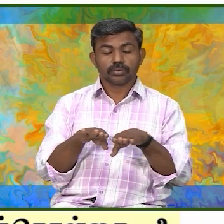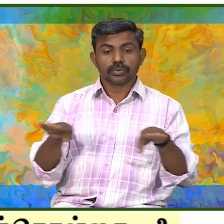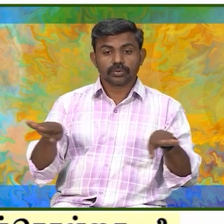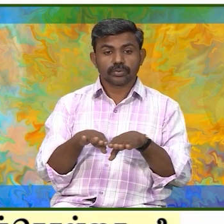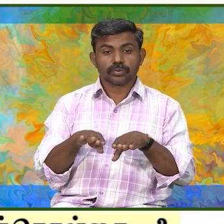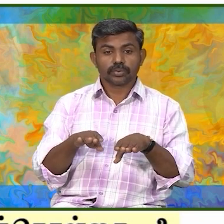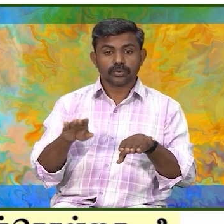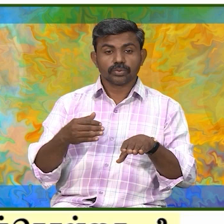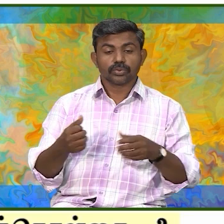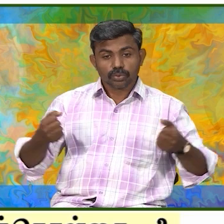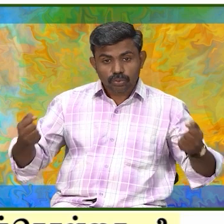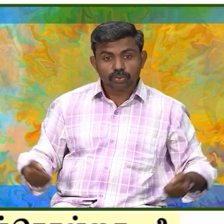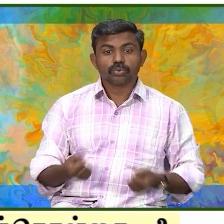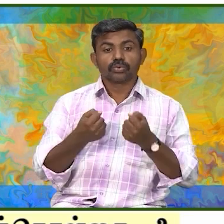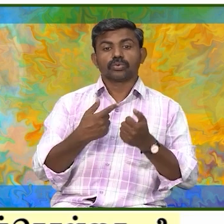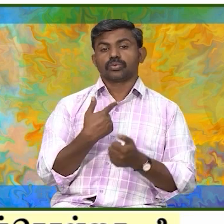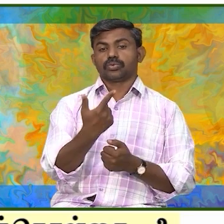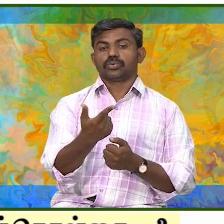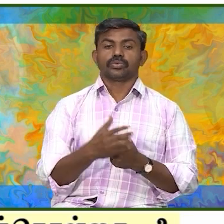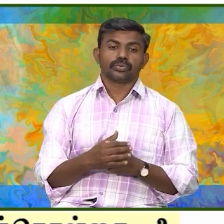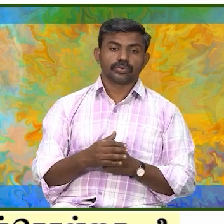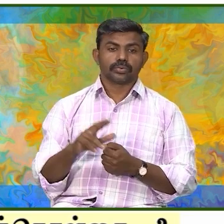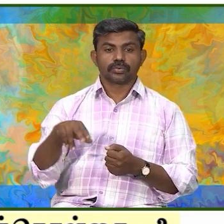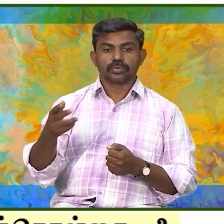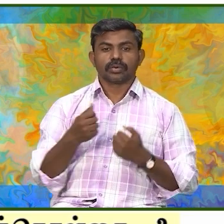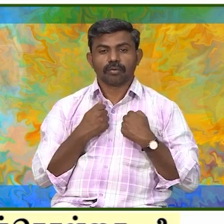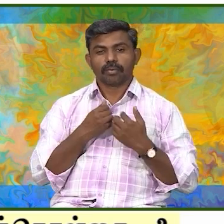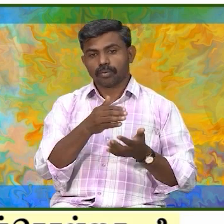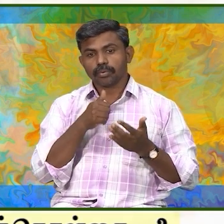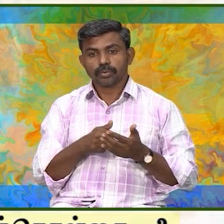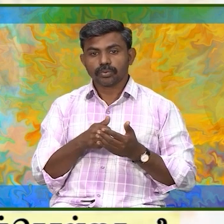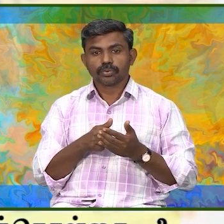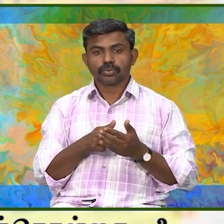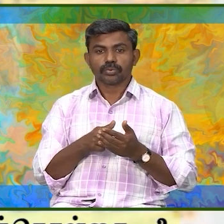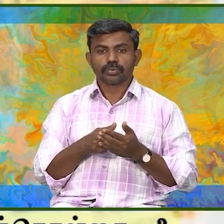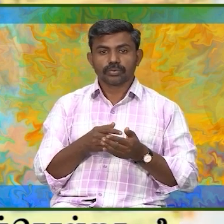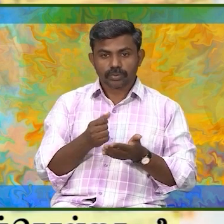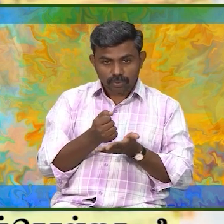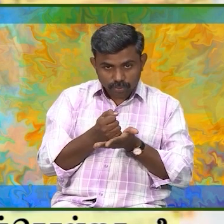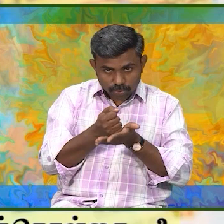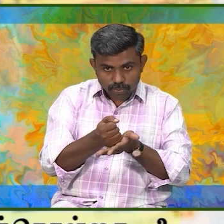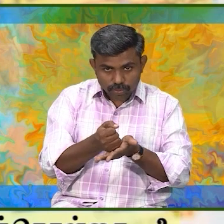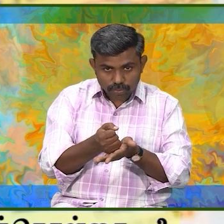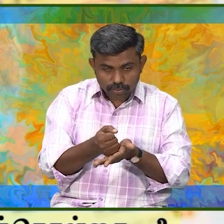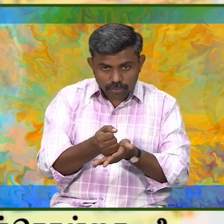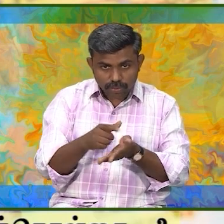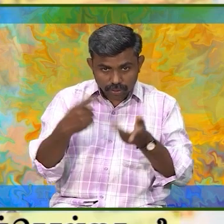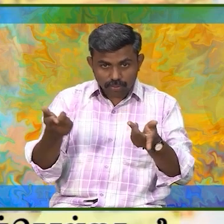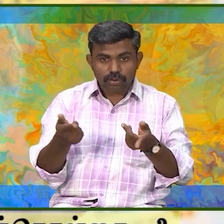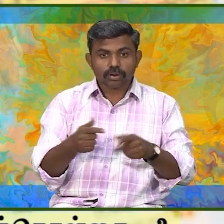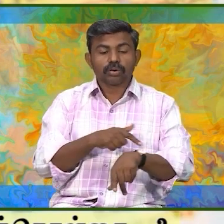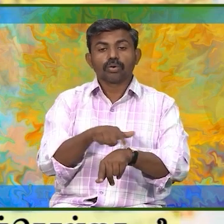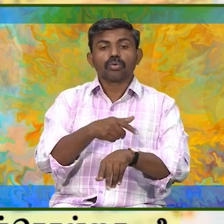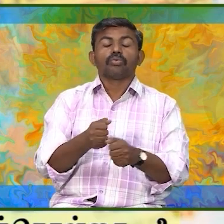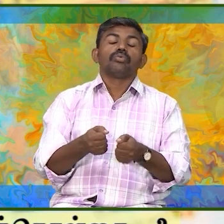நலனுக்காக சமத்துவம் மற்றும் ஒத்துழைப்பை கொடுத்தல். பக்கத்து நாடு விரும்பி கேட்டுச்சுன்னா அவங்களுக்கு தேவையான உதவிகளையும் தேவையான